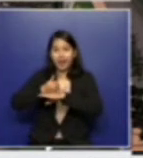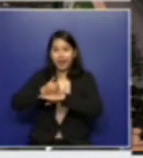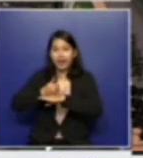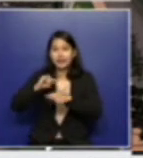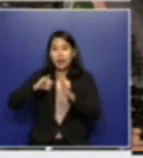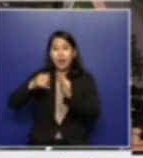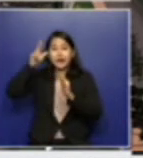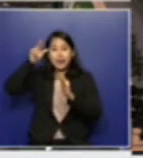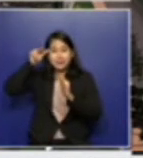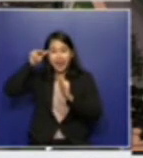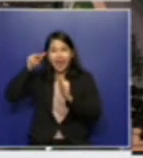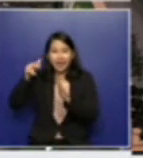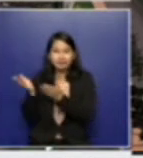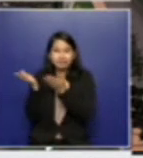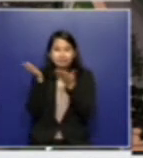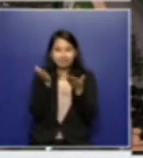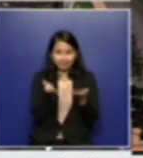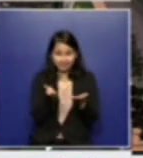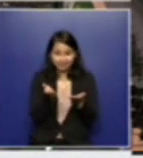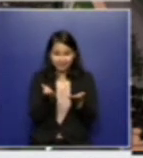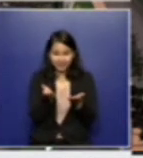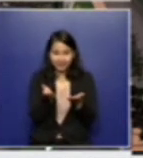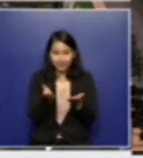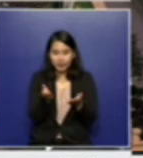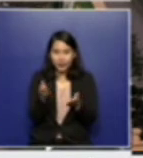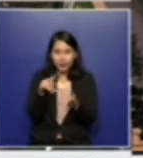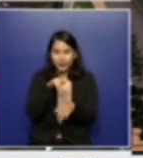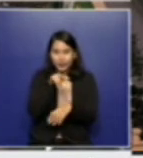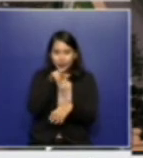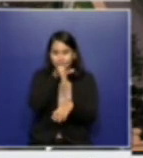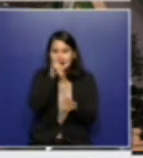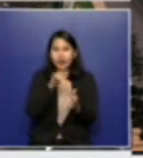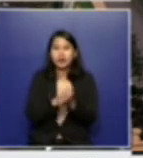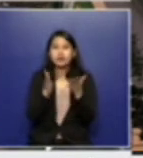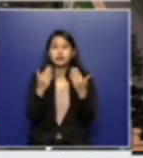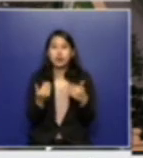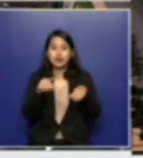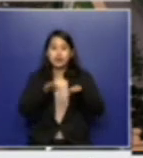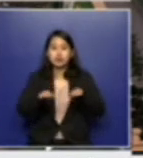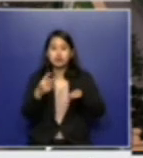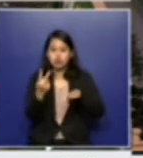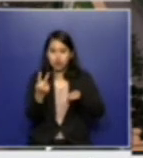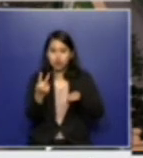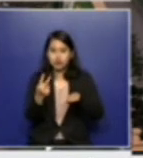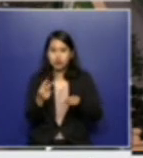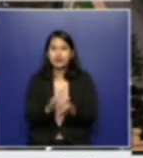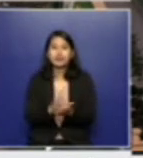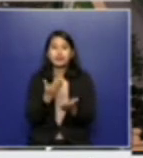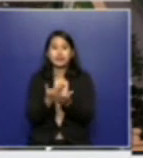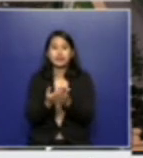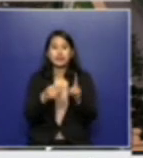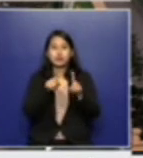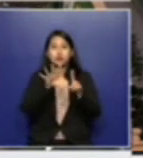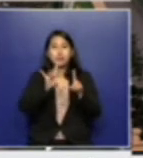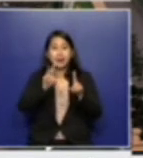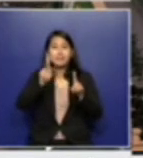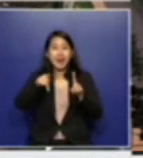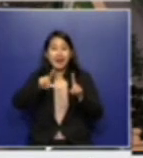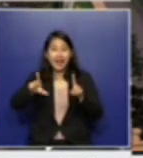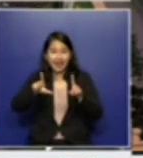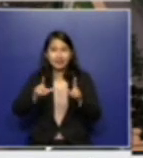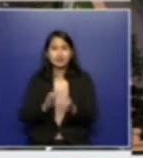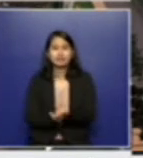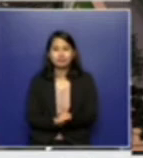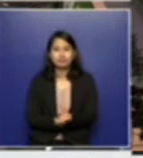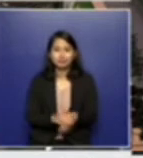ลำปางครับไปโชว์แล้วปรากฏว่าลำนี้เนี่ยขณะนี้เนี่ย2ลำ 1.8 พันล้านบาทไอ้2ลำ